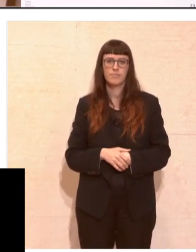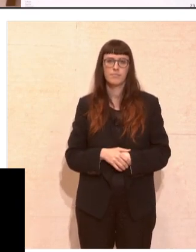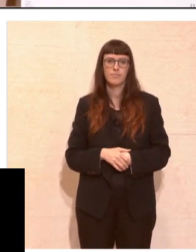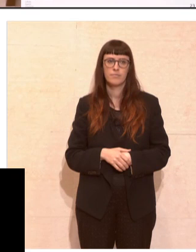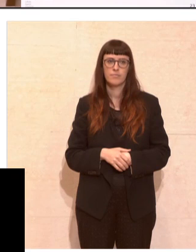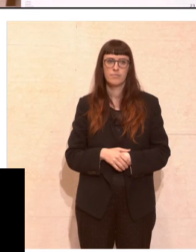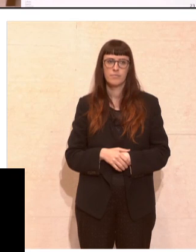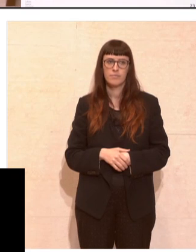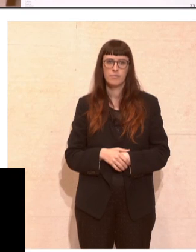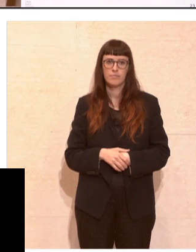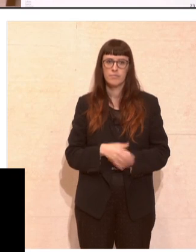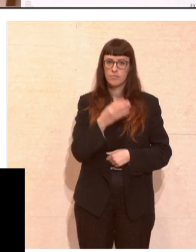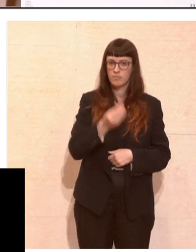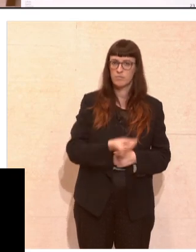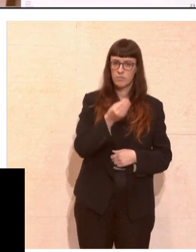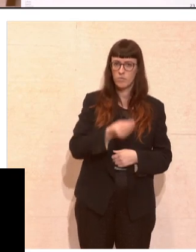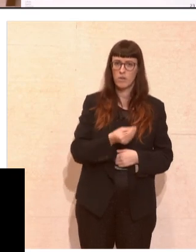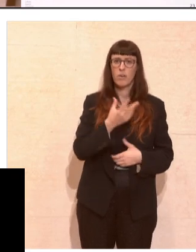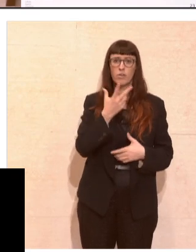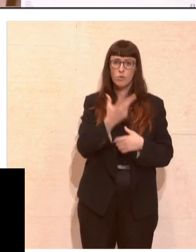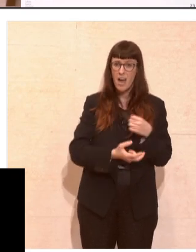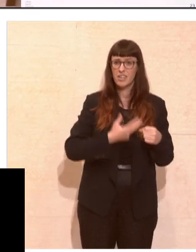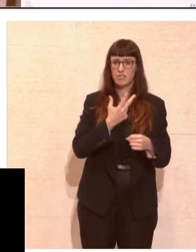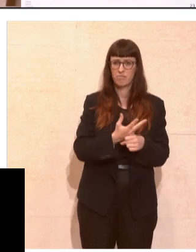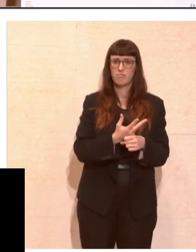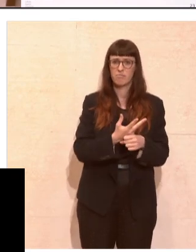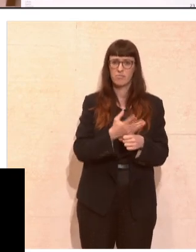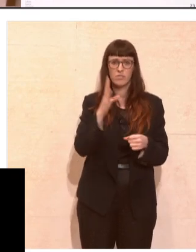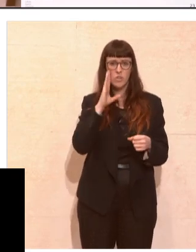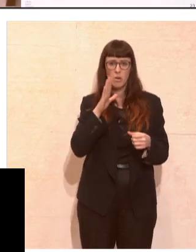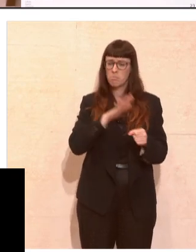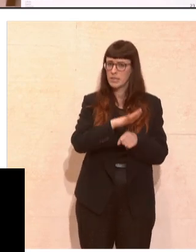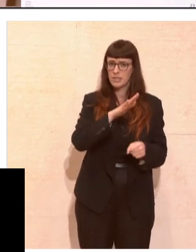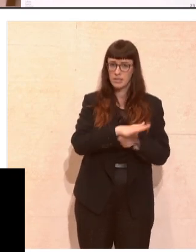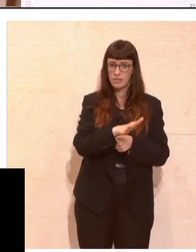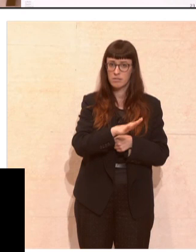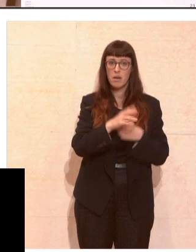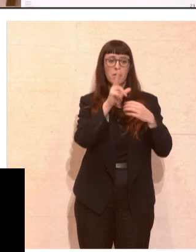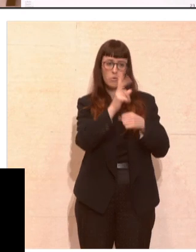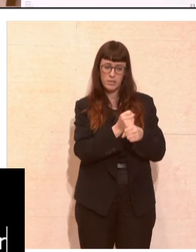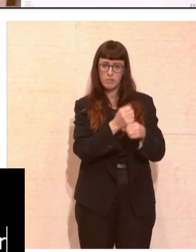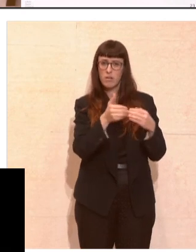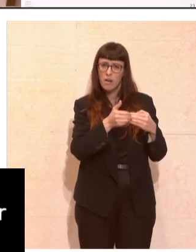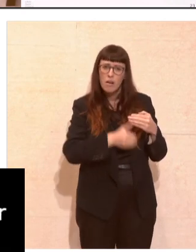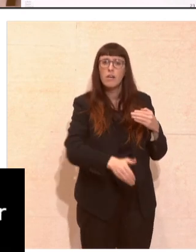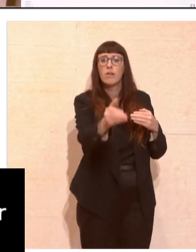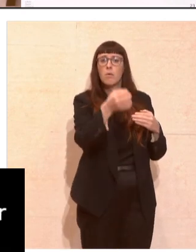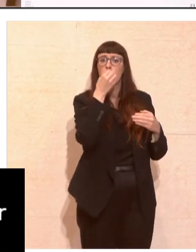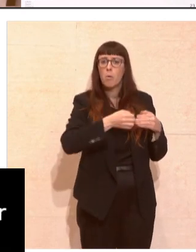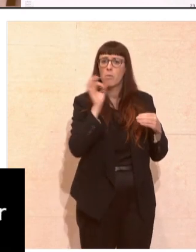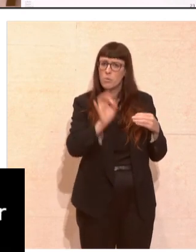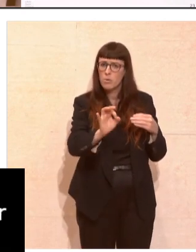dormi insuffisamment pendant les 3 premières années, même si leur durée de sommeil à 3 ans et